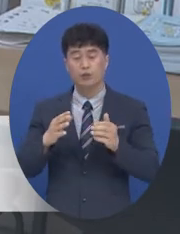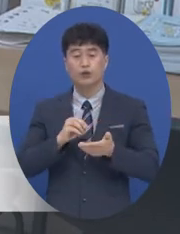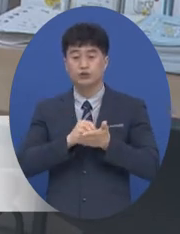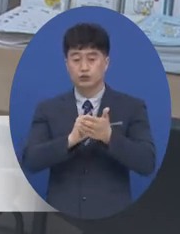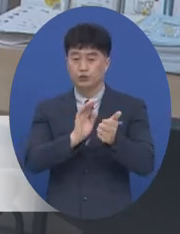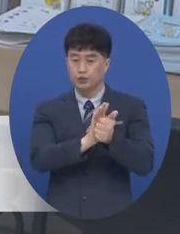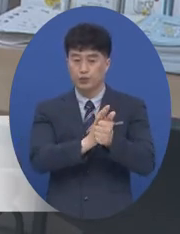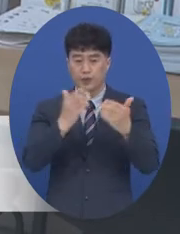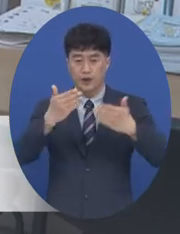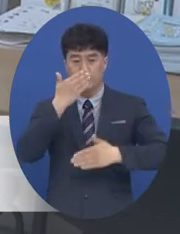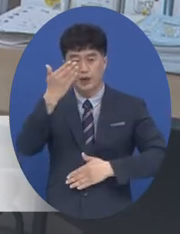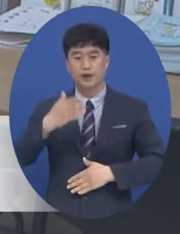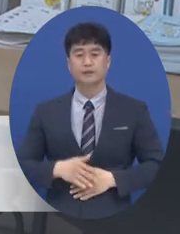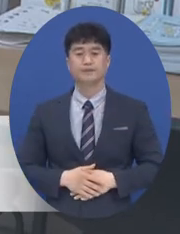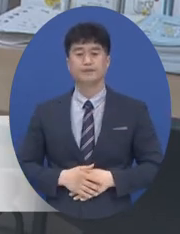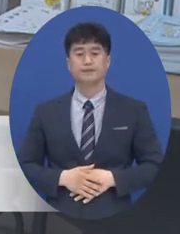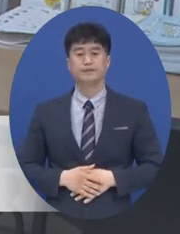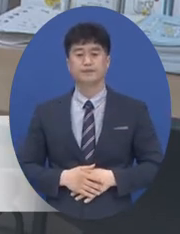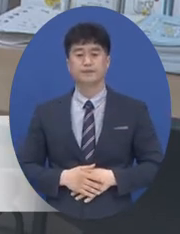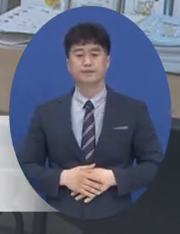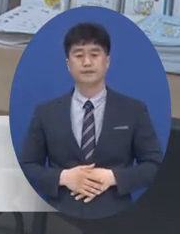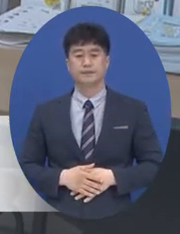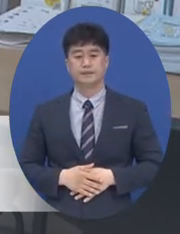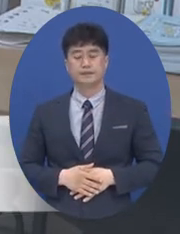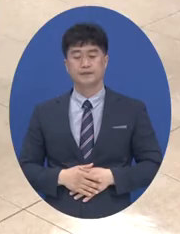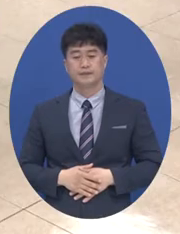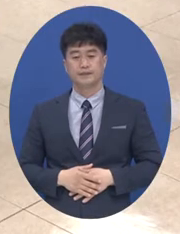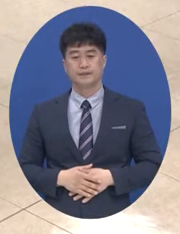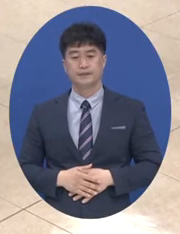있습니다. 구영슬 기자가 현장 취재했습니다.